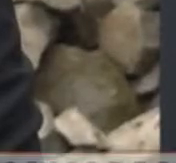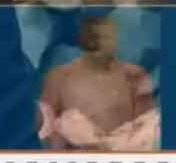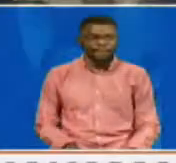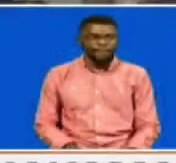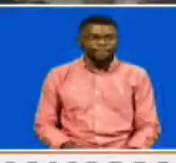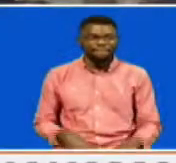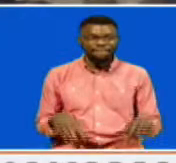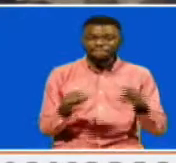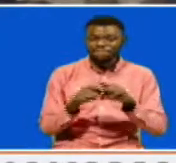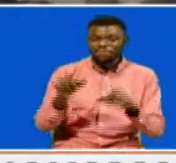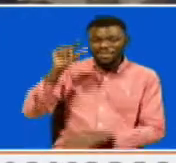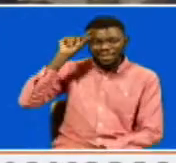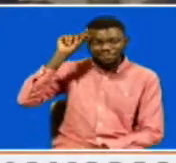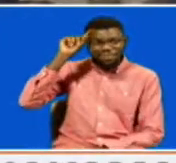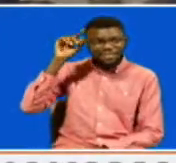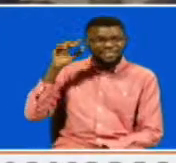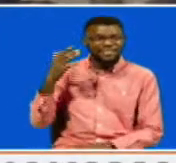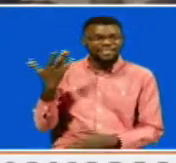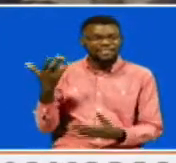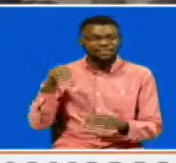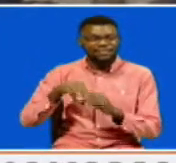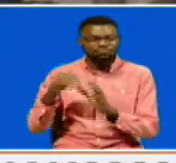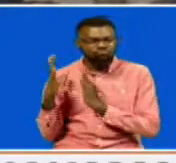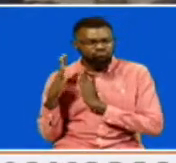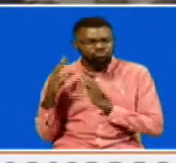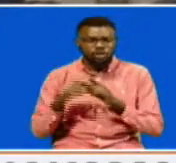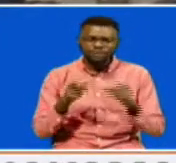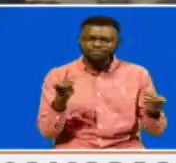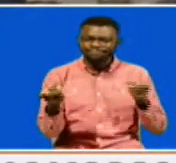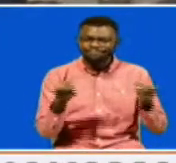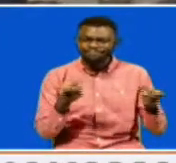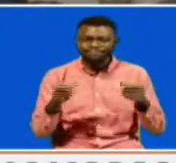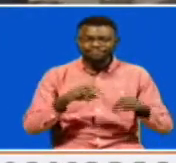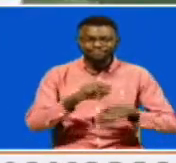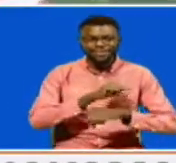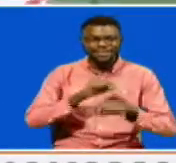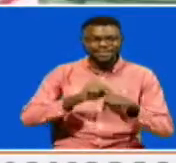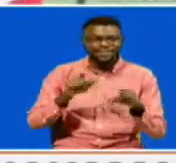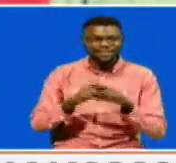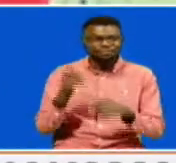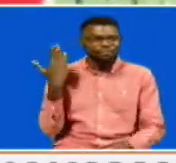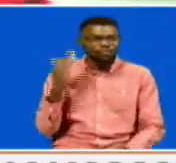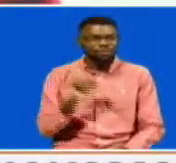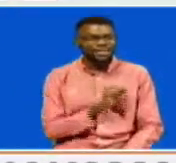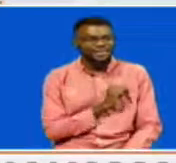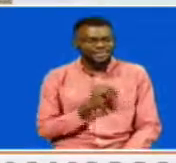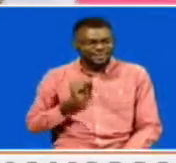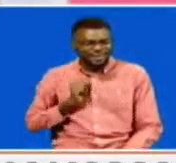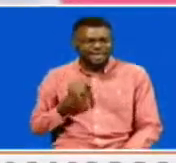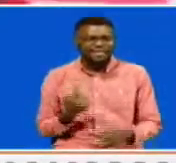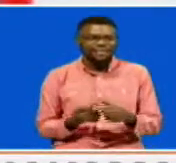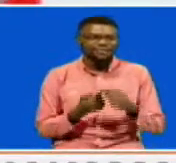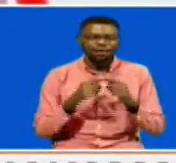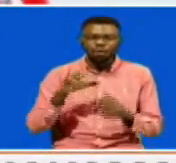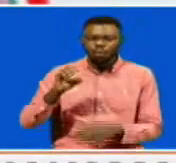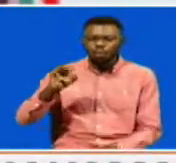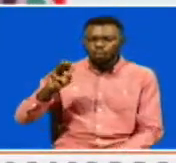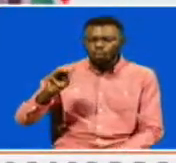kwenye idara ya serikali ya usalama wa ndani na utawala wa taifa, aliyekuwa seneta maalum Millicent